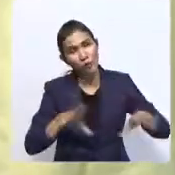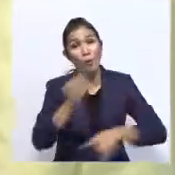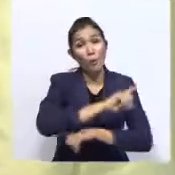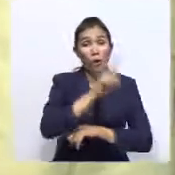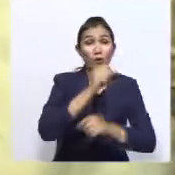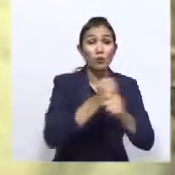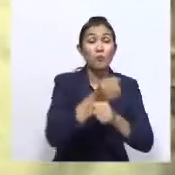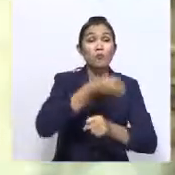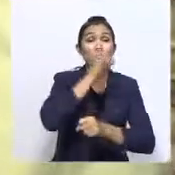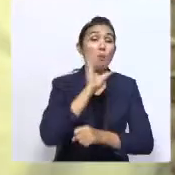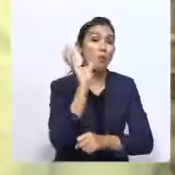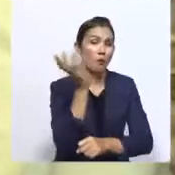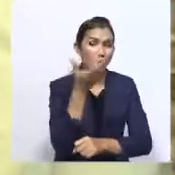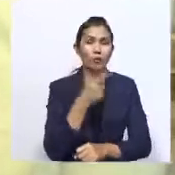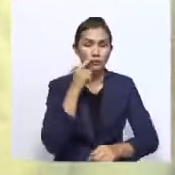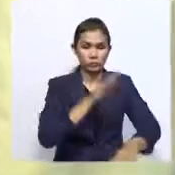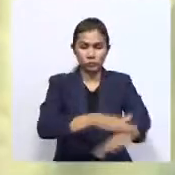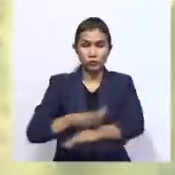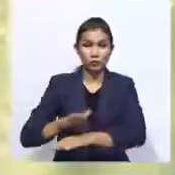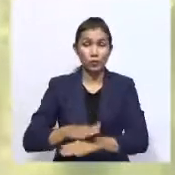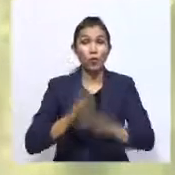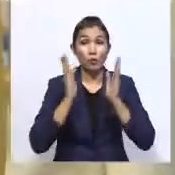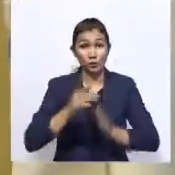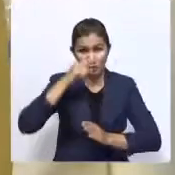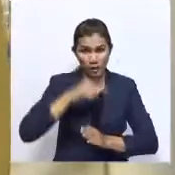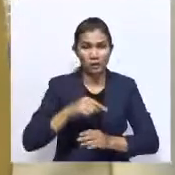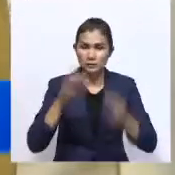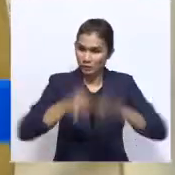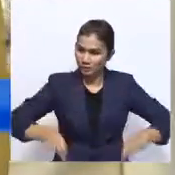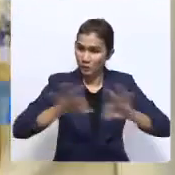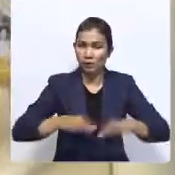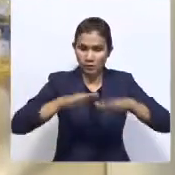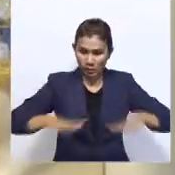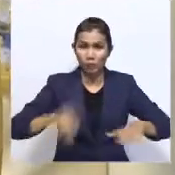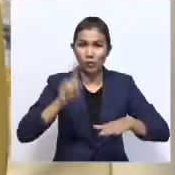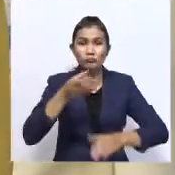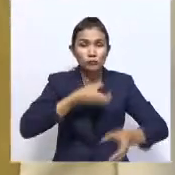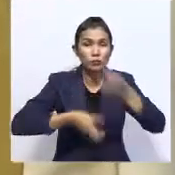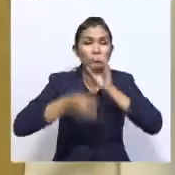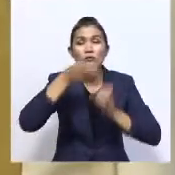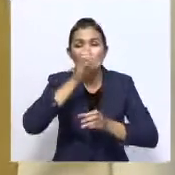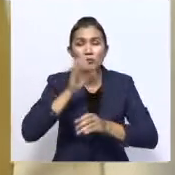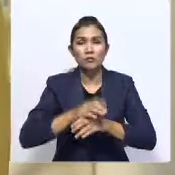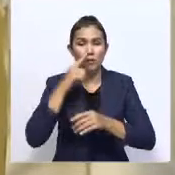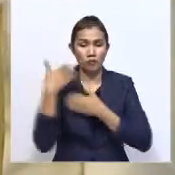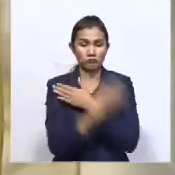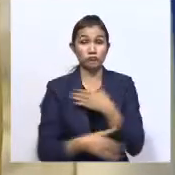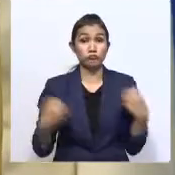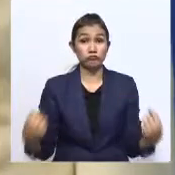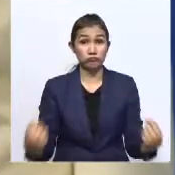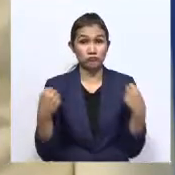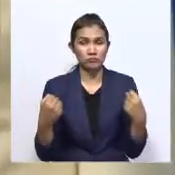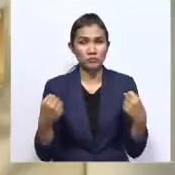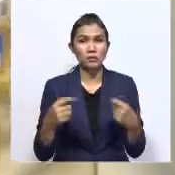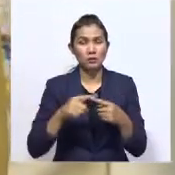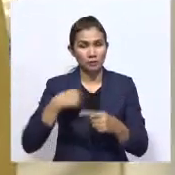โลกแล้วก็เชิญชวนคนไทยค่ะโดยเฉพาะวัยเด็กเนี่ยให้หันมาดื่มนมเพิ่มมากขึ้นด้วยเพื่อที่จะเสริมสร้างร่างกายให้แข็งแรงแล้วก็เ